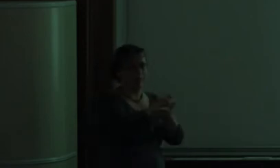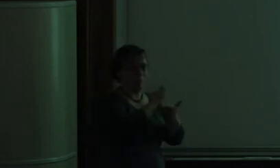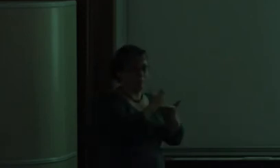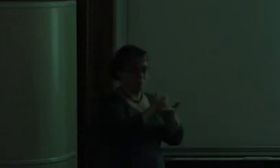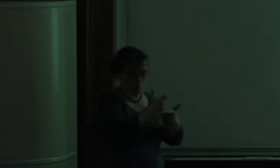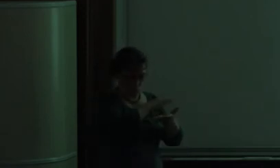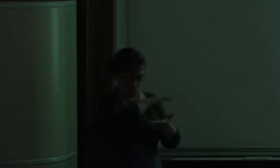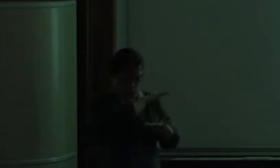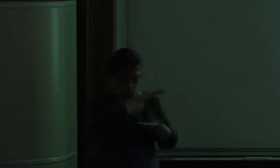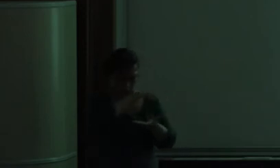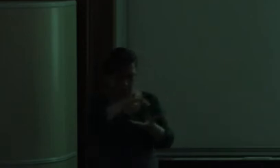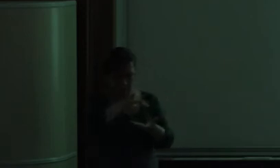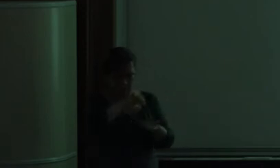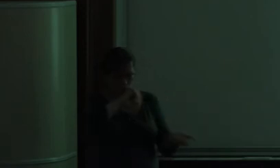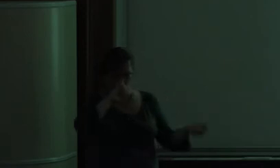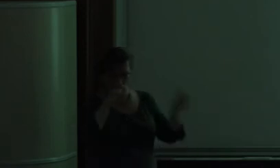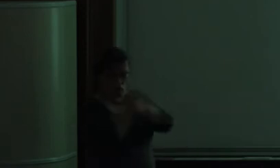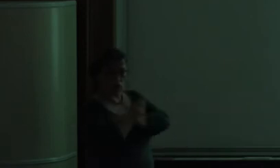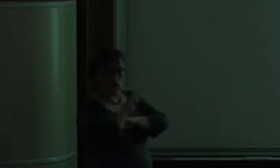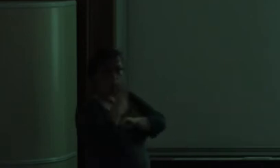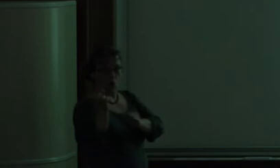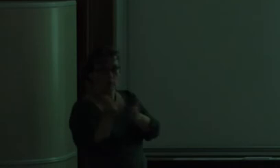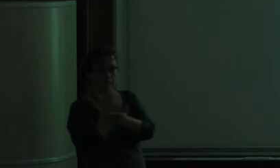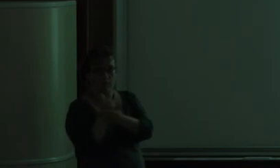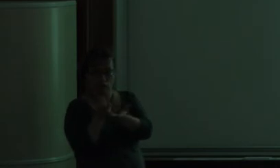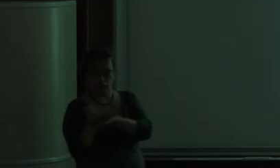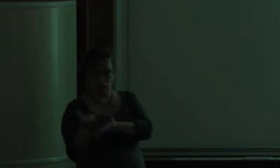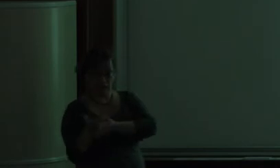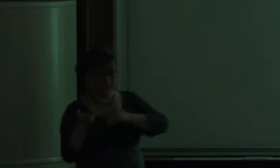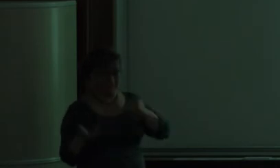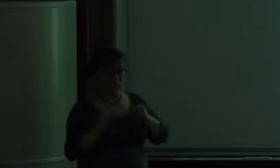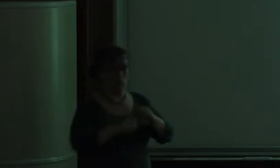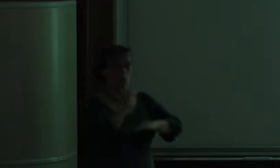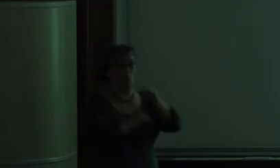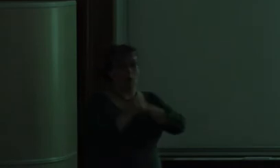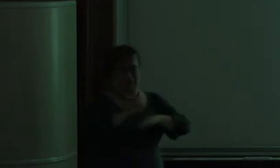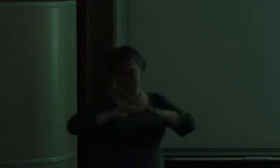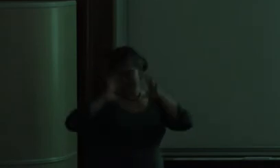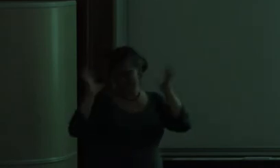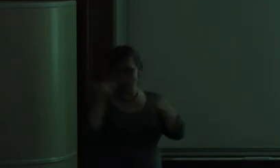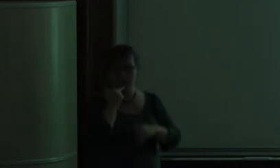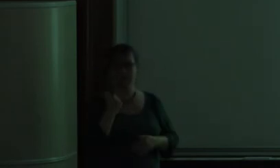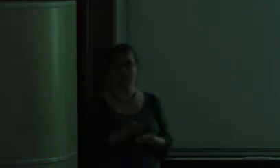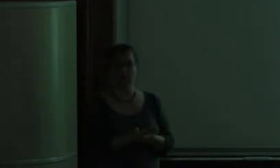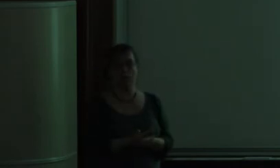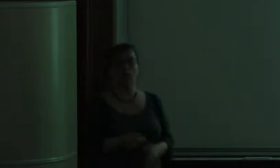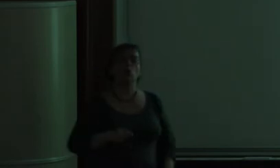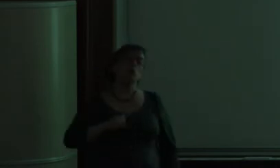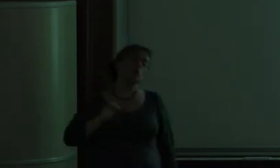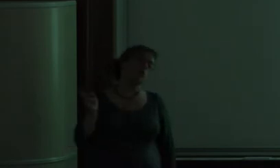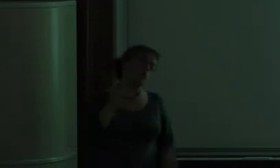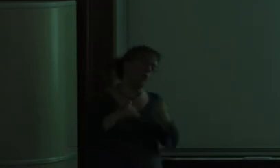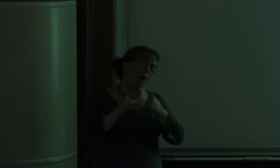de le transformer en un autre flux de données, eh bien, c'est comme ça que vous pouvez traiter beaucoup de programmes. Alors, pas tous, il ne faut pas déconner, mais beaucoup de